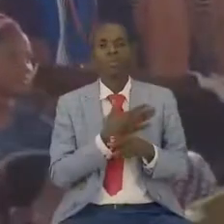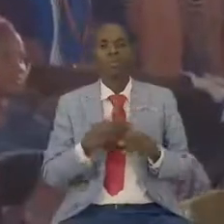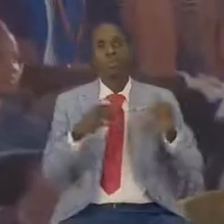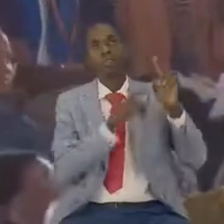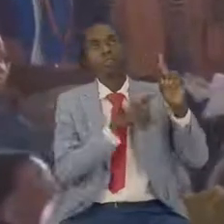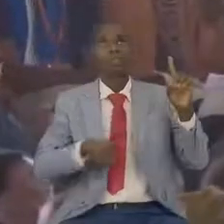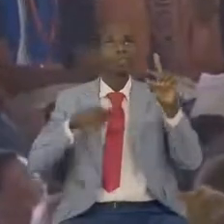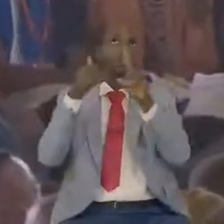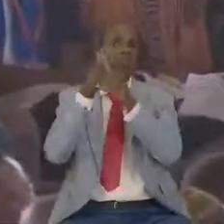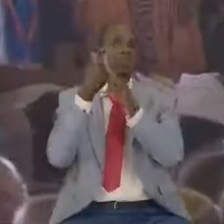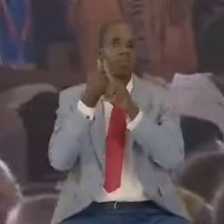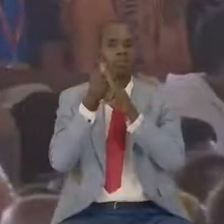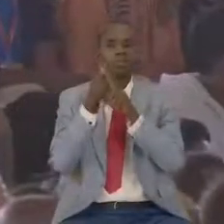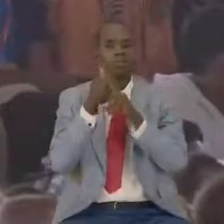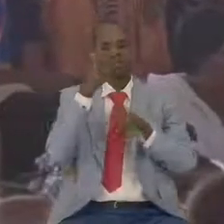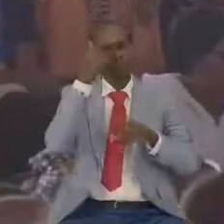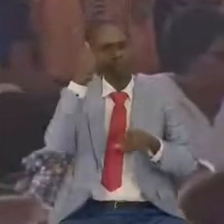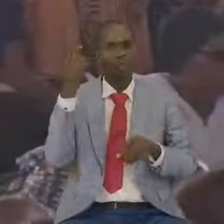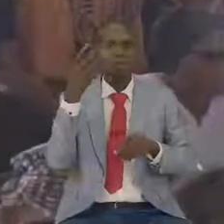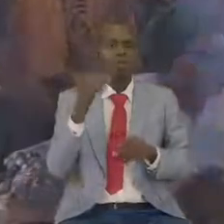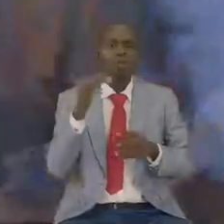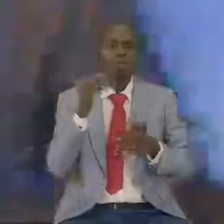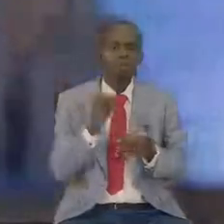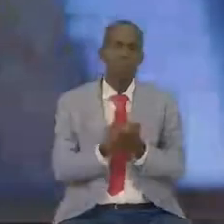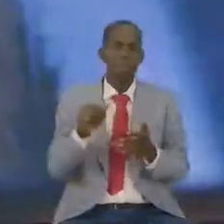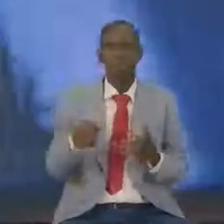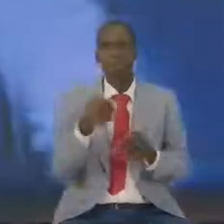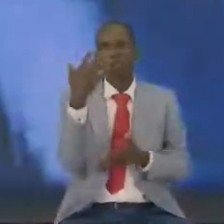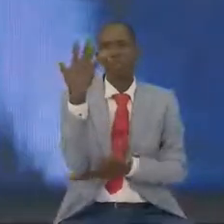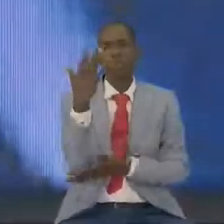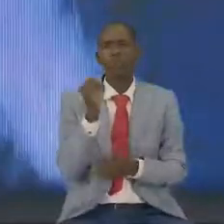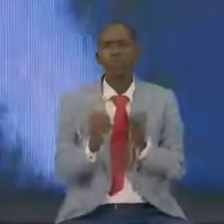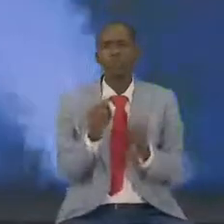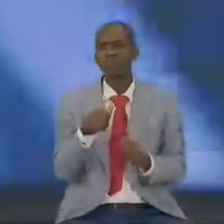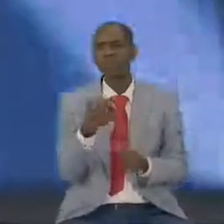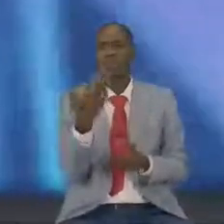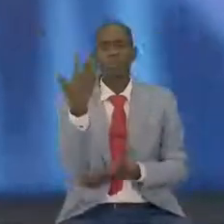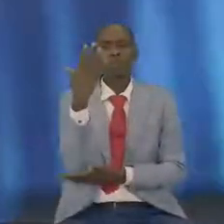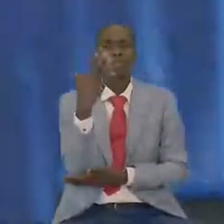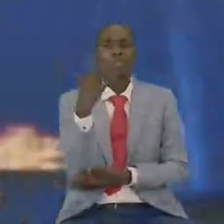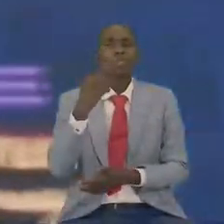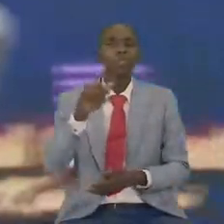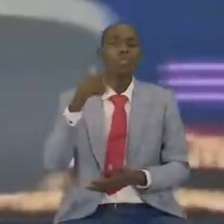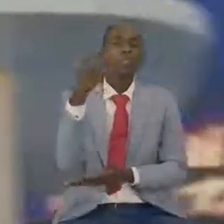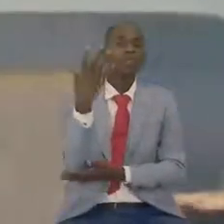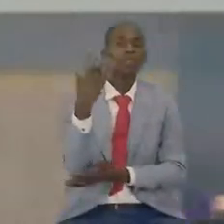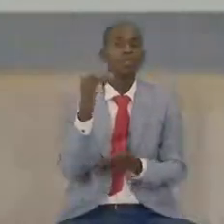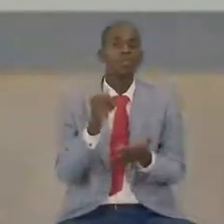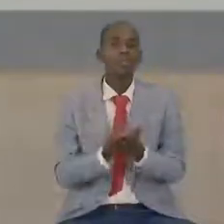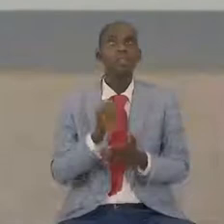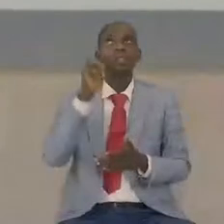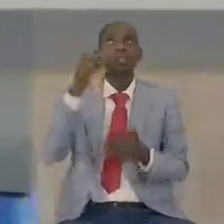lui-même, à cause de cet autre bois, le bois qui nous a